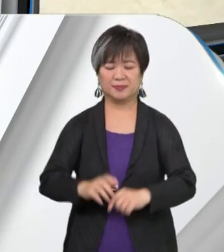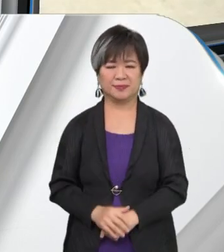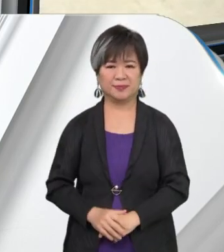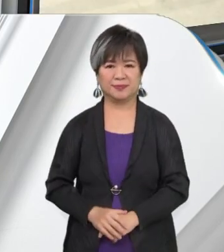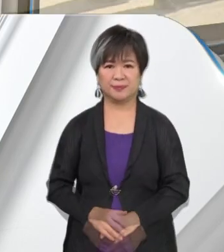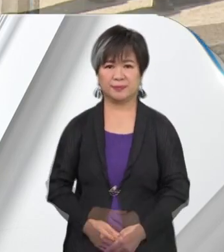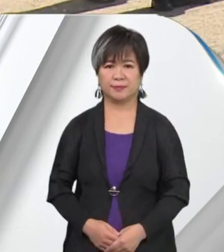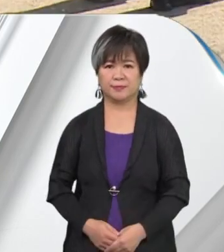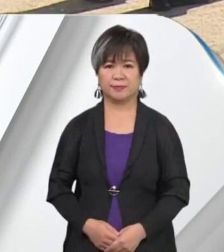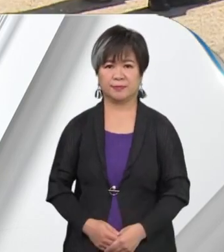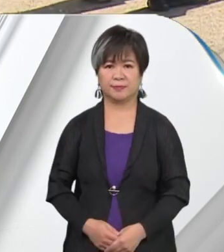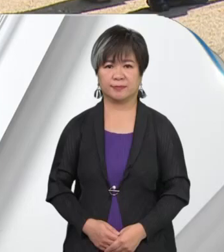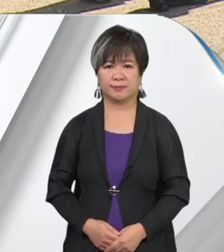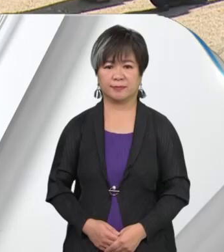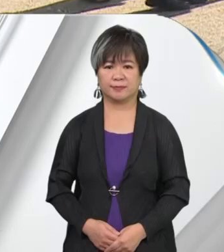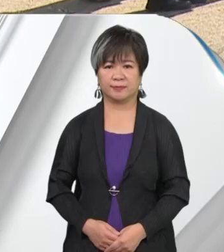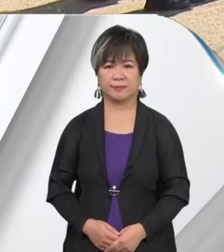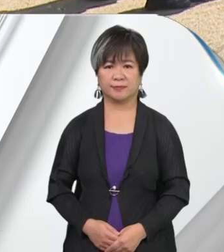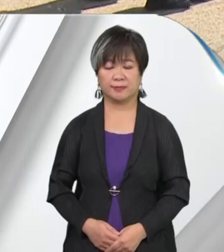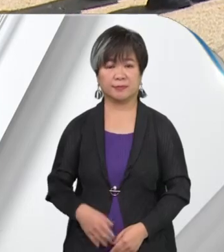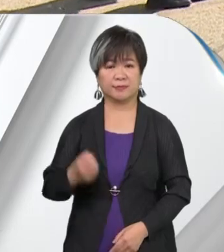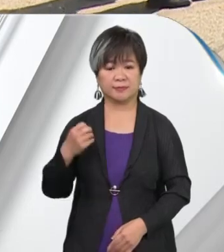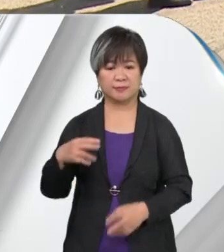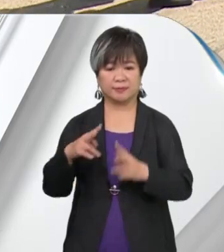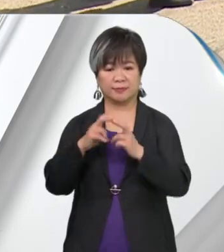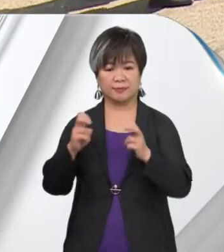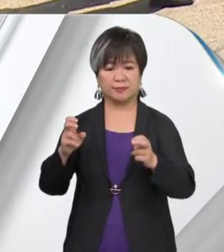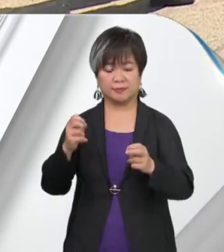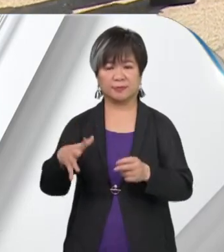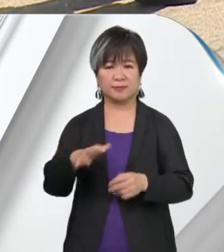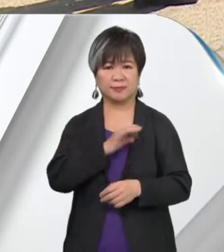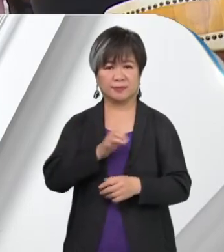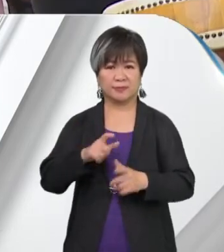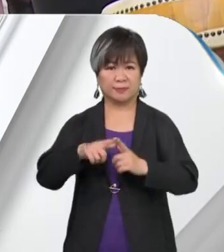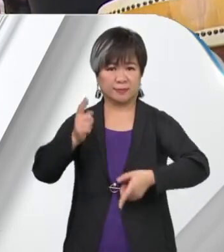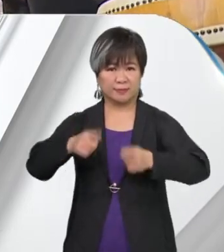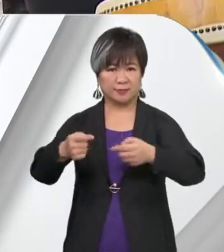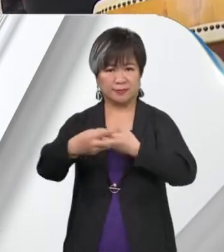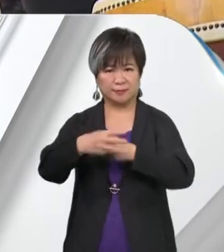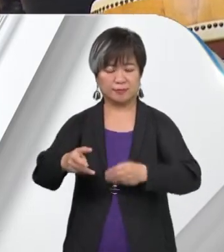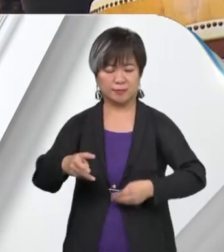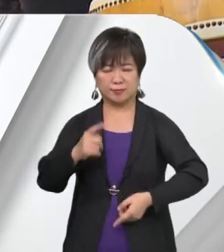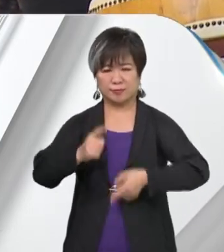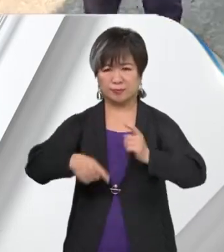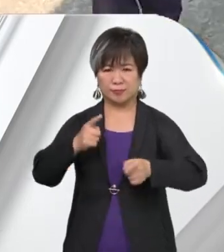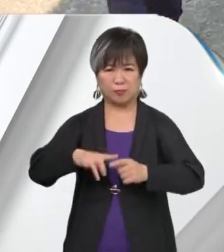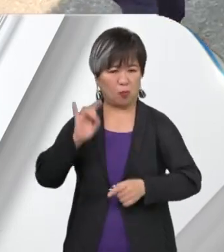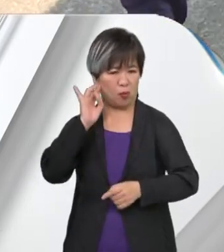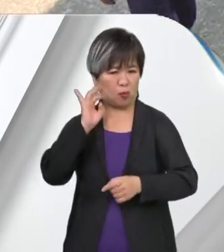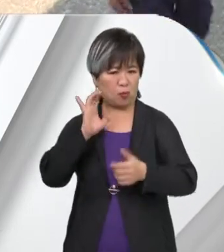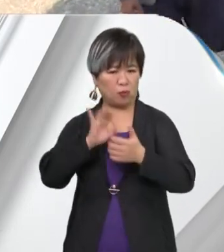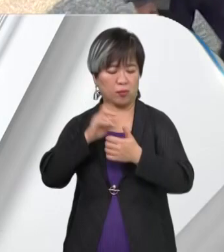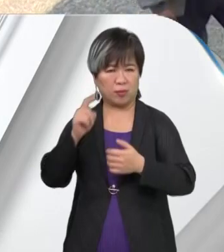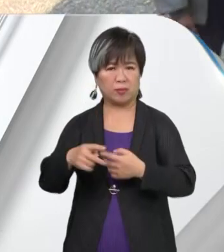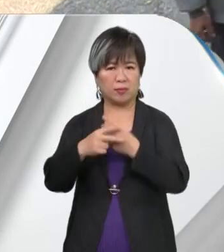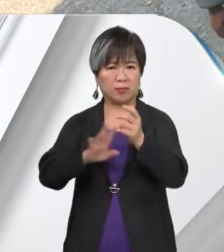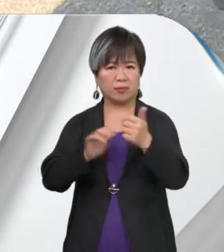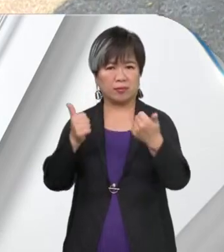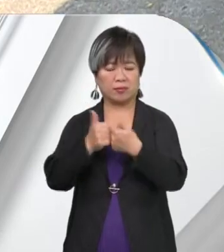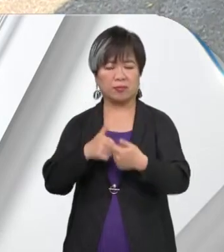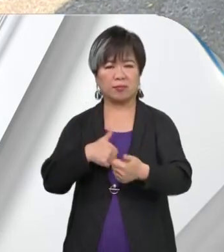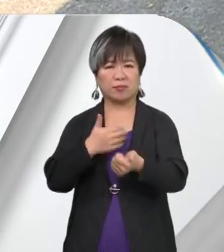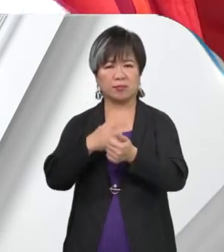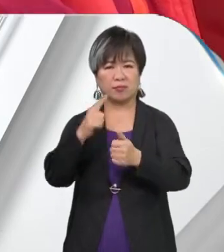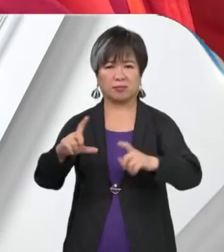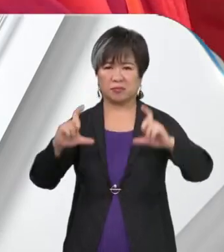选。 新商业会太古板，但你当香港上迎接海外服务主位，办做美国后，天顶几行挂